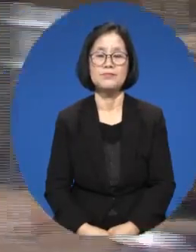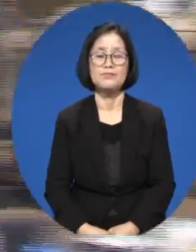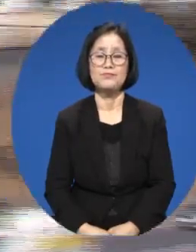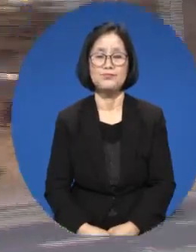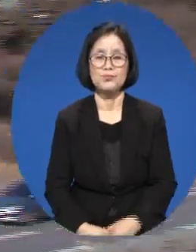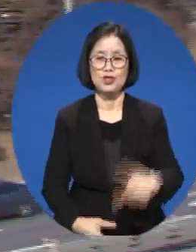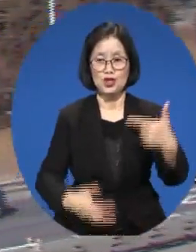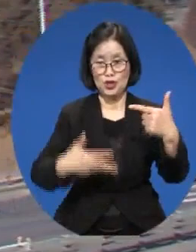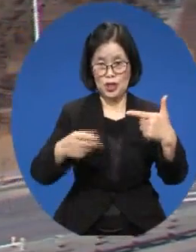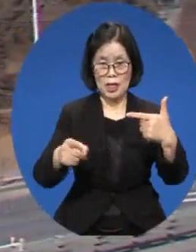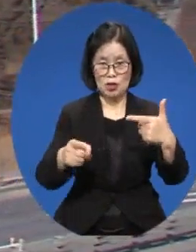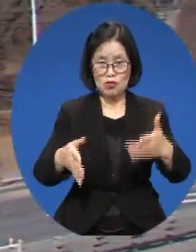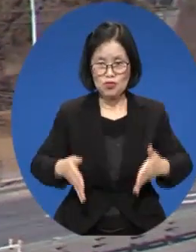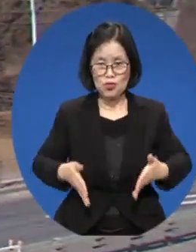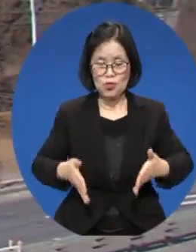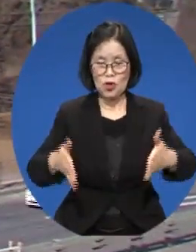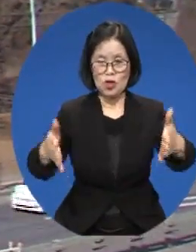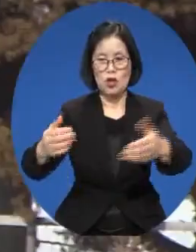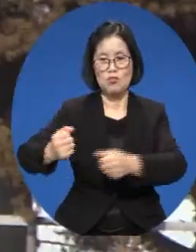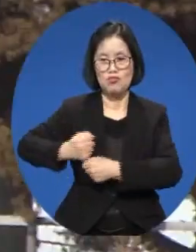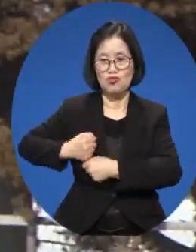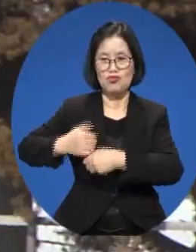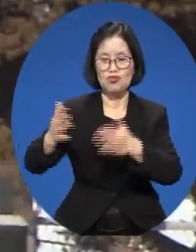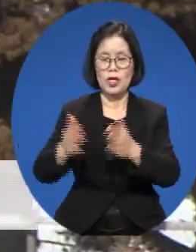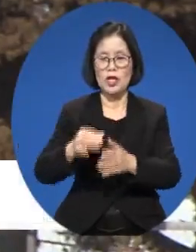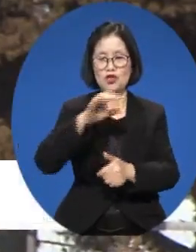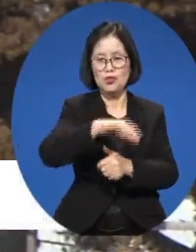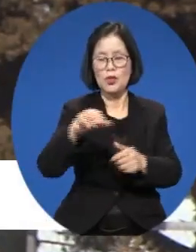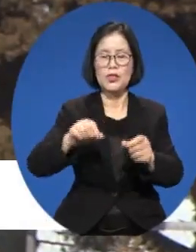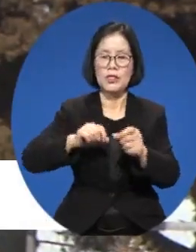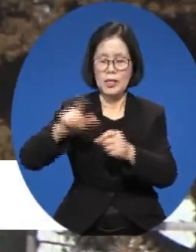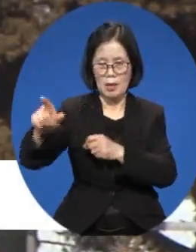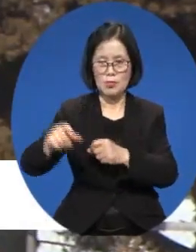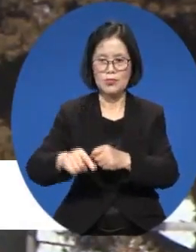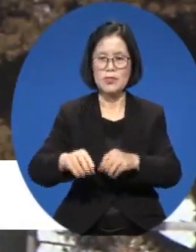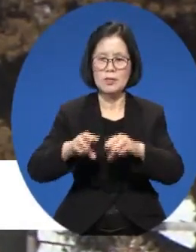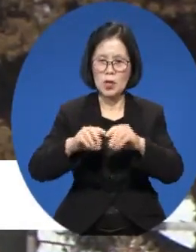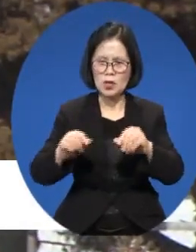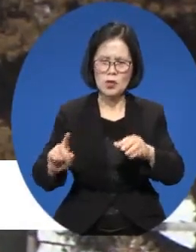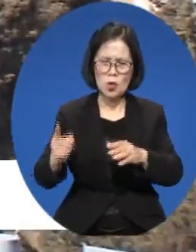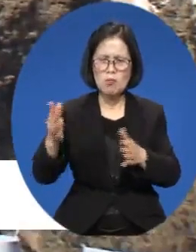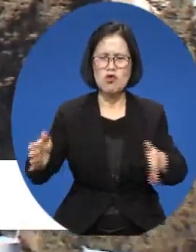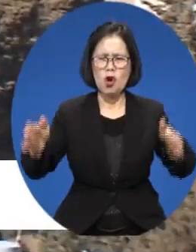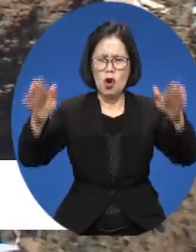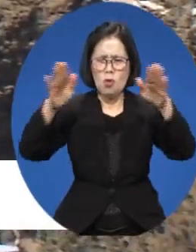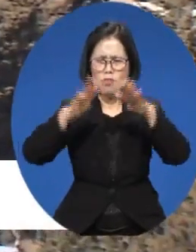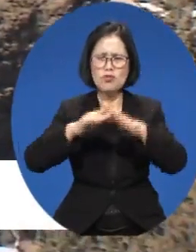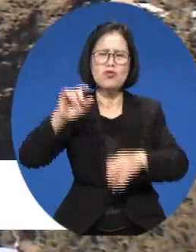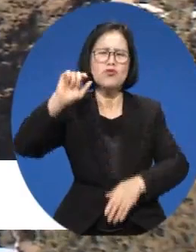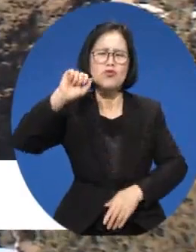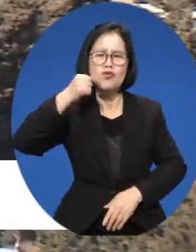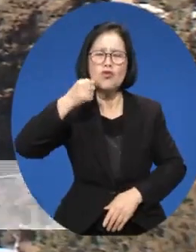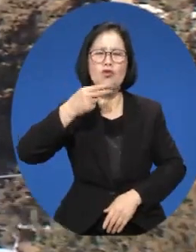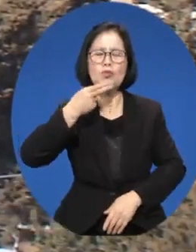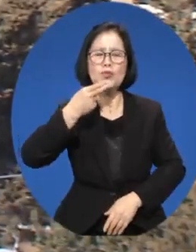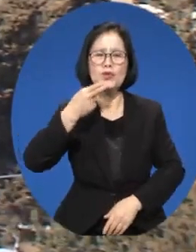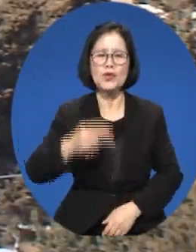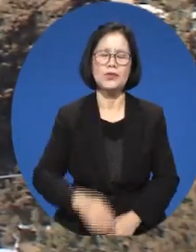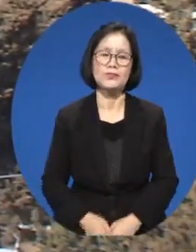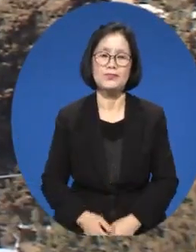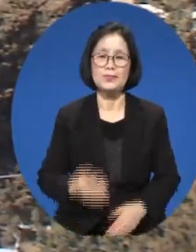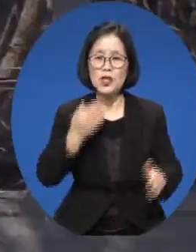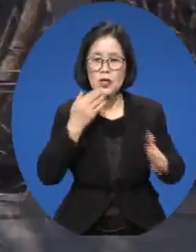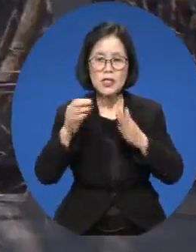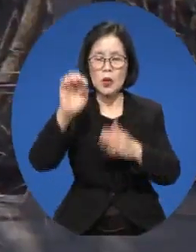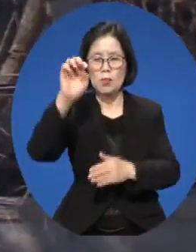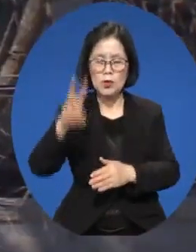6차선 국도와 연결된 군부대 주변 대부분은 평지에 다 높은 건물도 찾아보기 어렵습니다 경기도